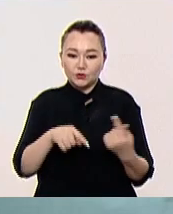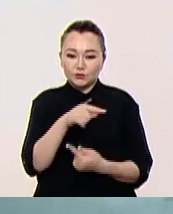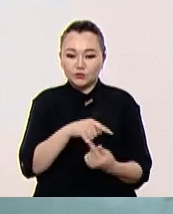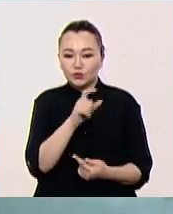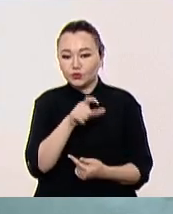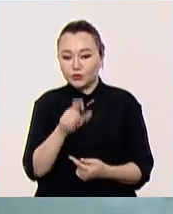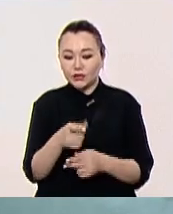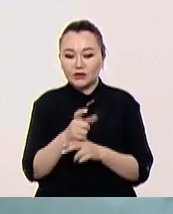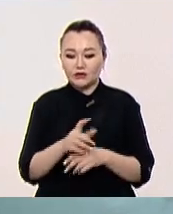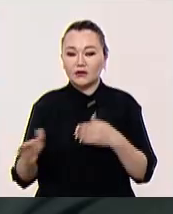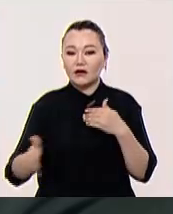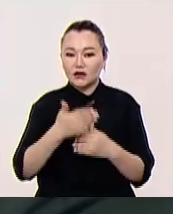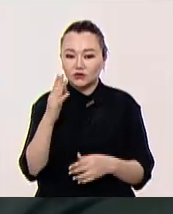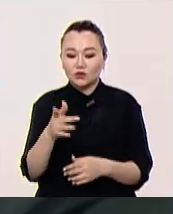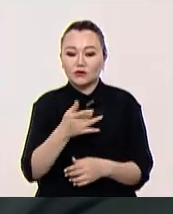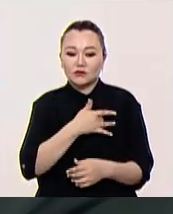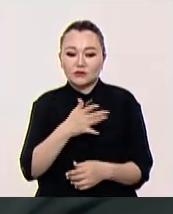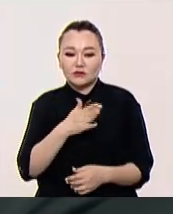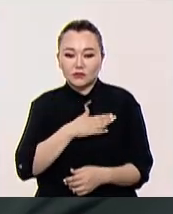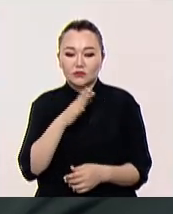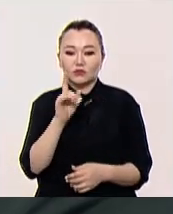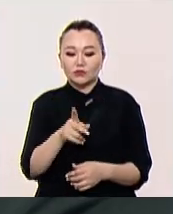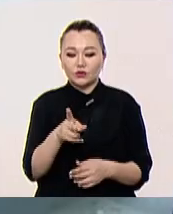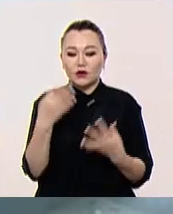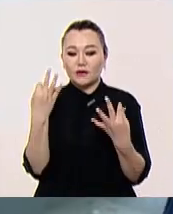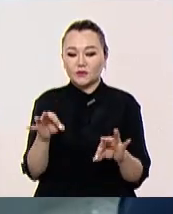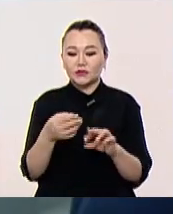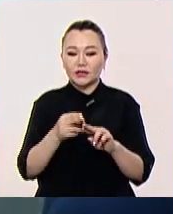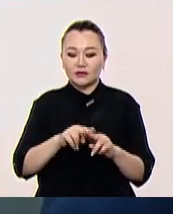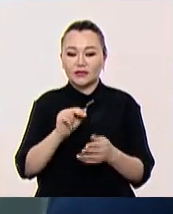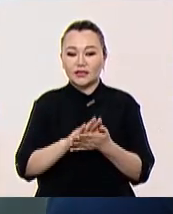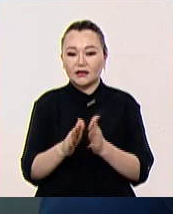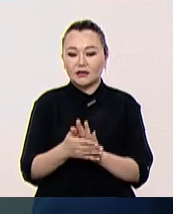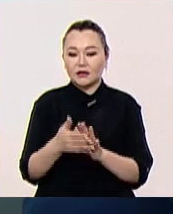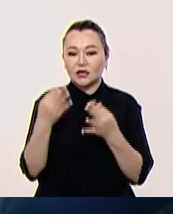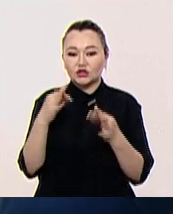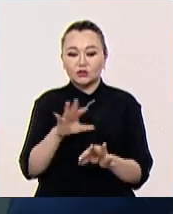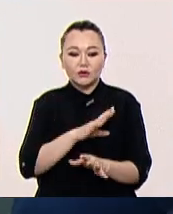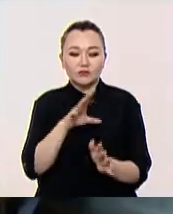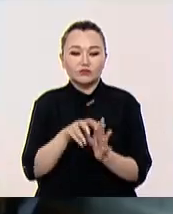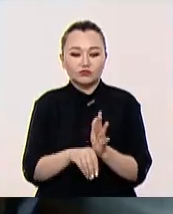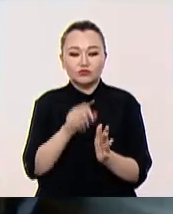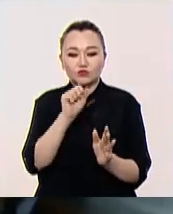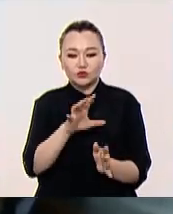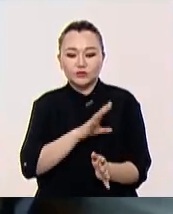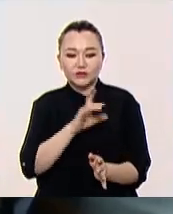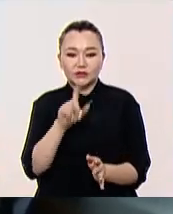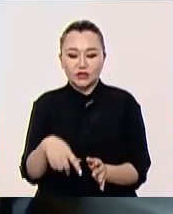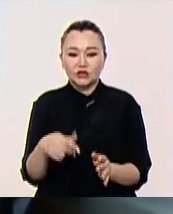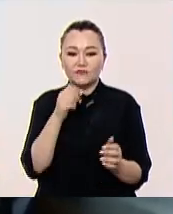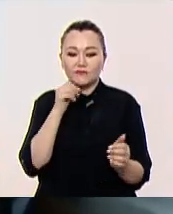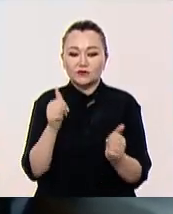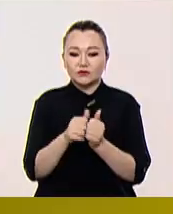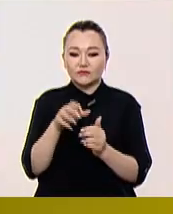Предстоит наказать не только приватизировавших, но и тех, кто допустил эти необоснованные сделки. А среди них могут оказаться и приближенные к